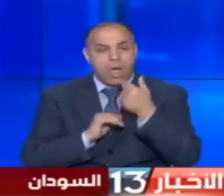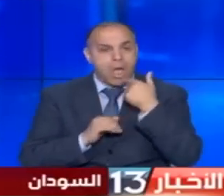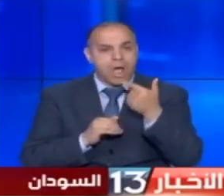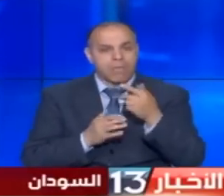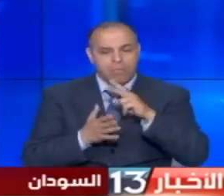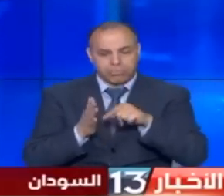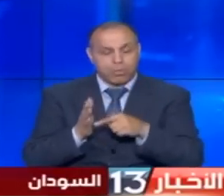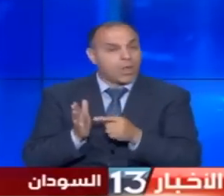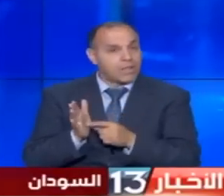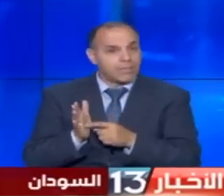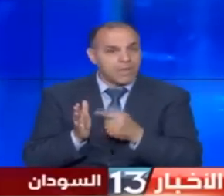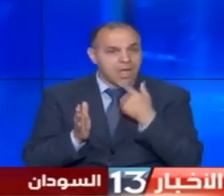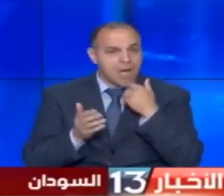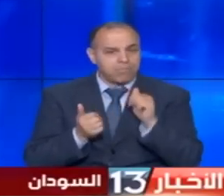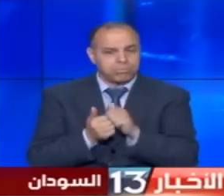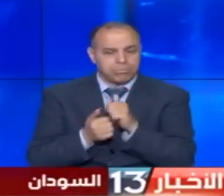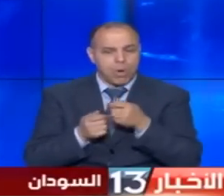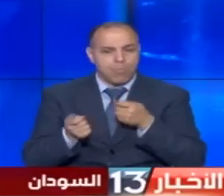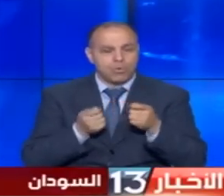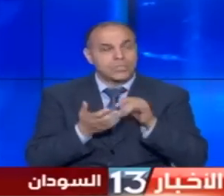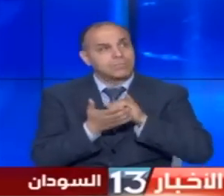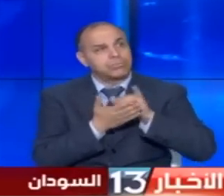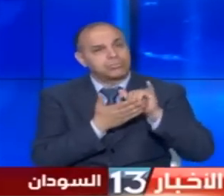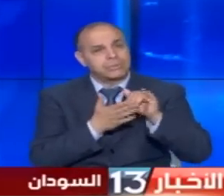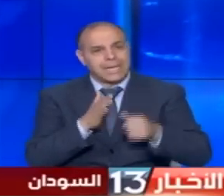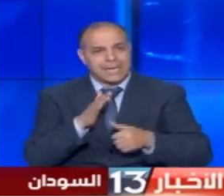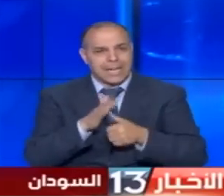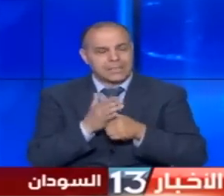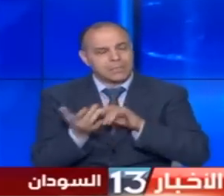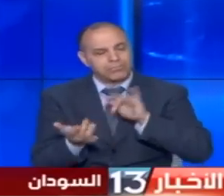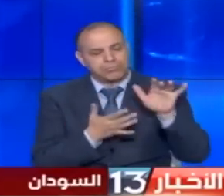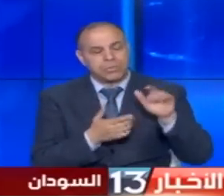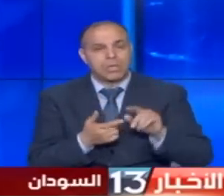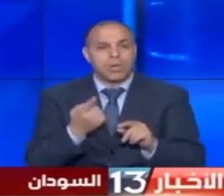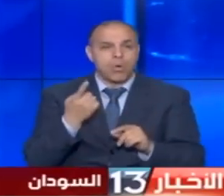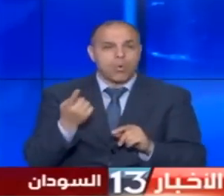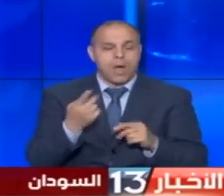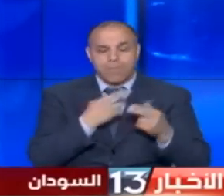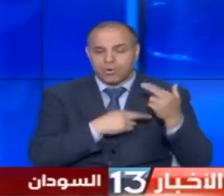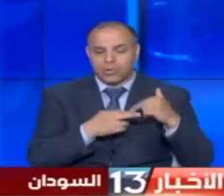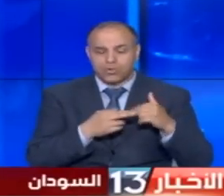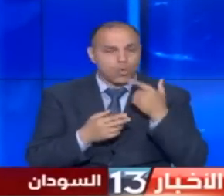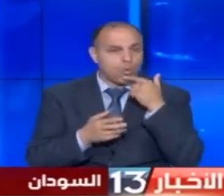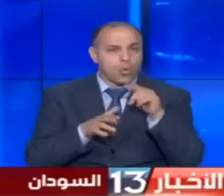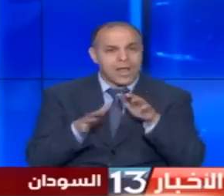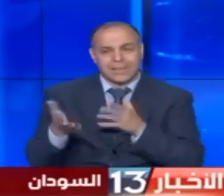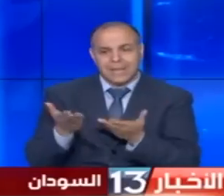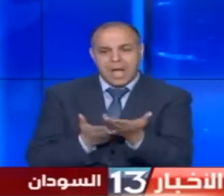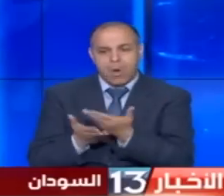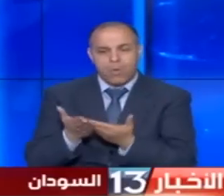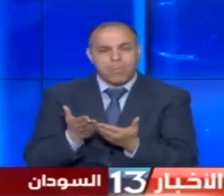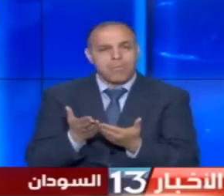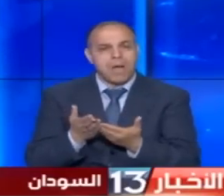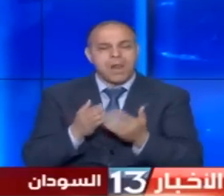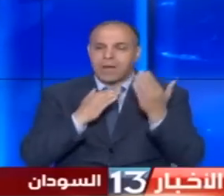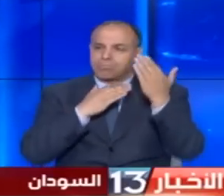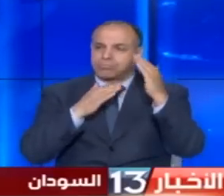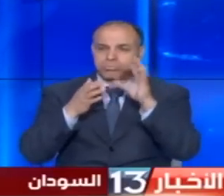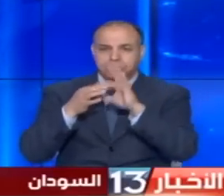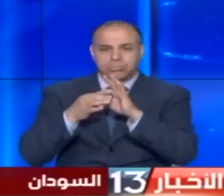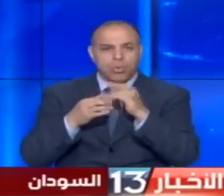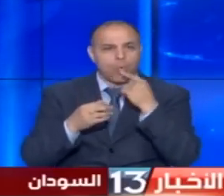القرارات ايضا اعفاء مدير الطيران الرئاسي من المنصبين ومراجعه اجراءات التعامل مع النقد الاجنبي و